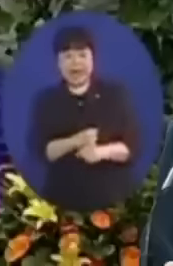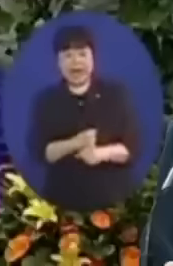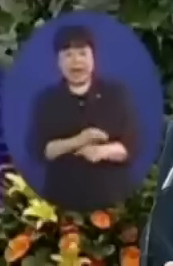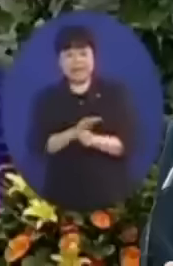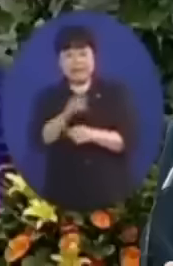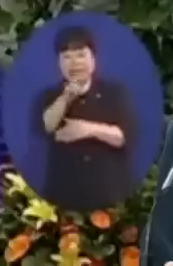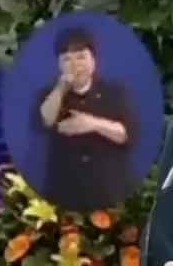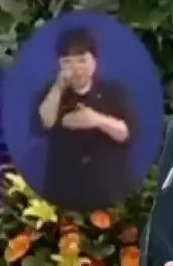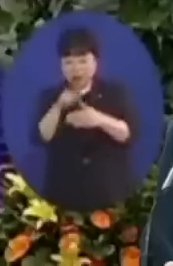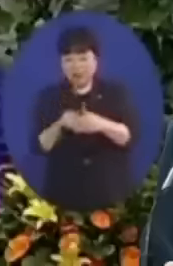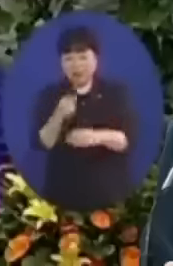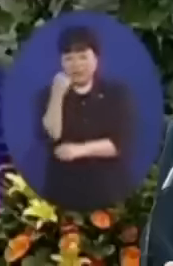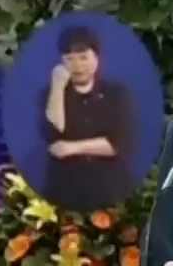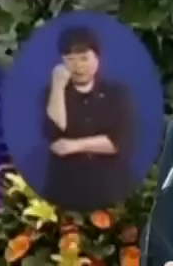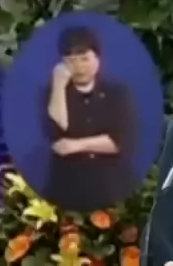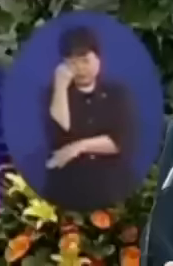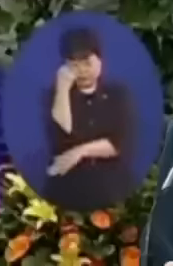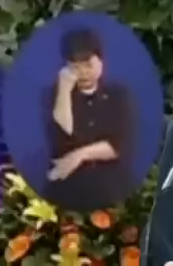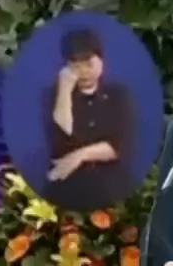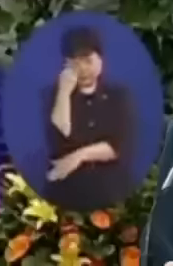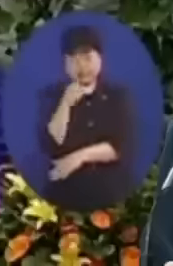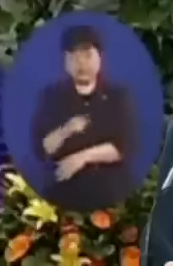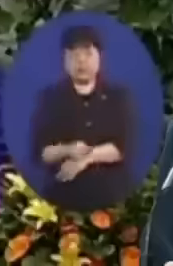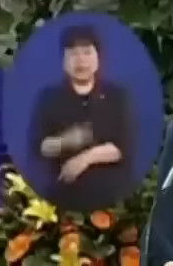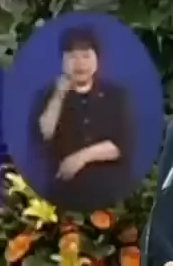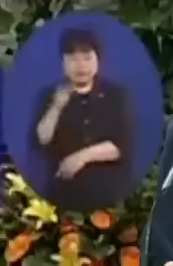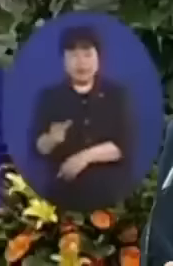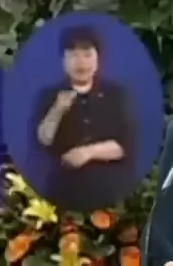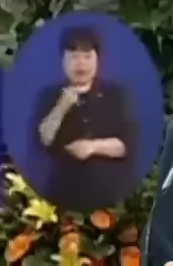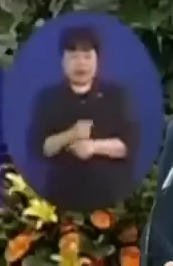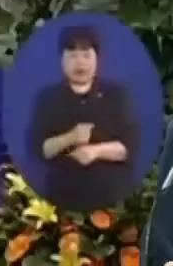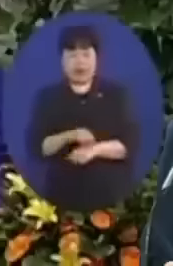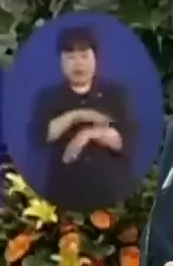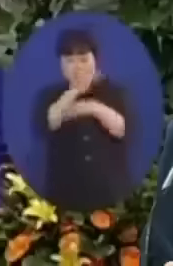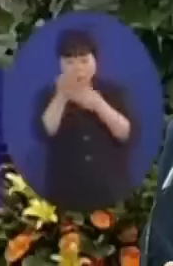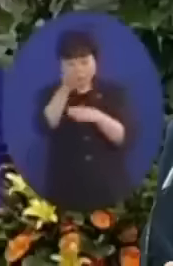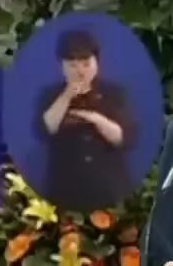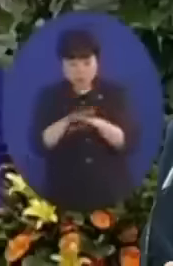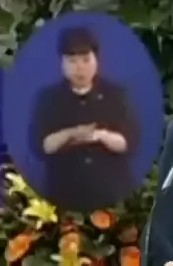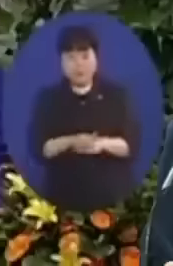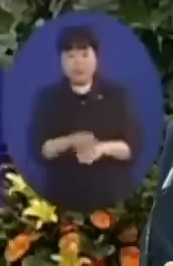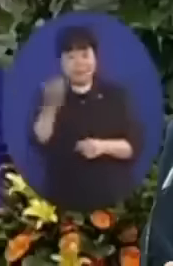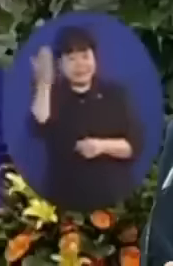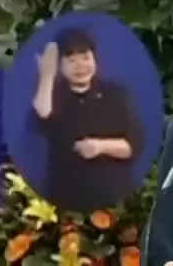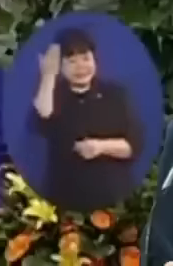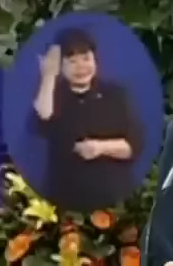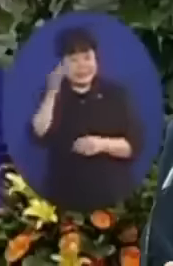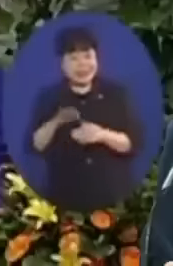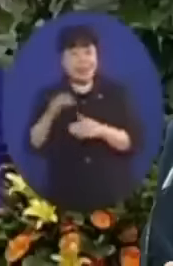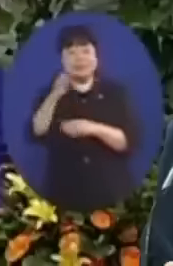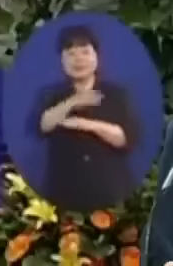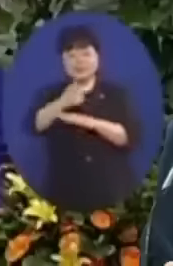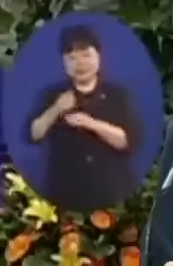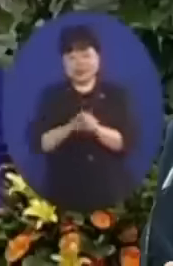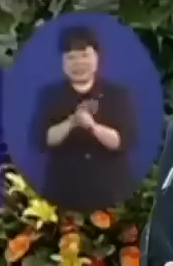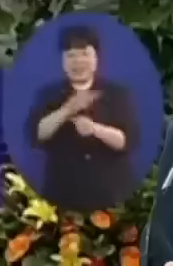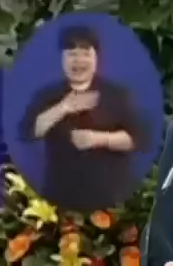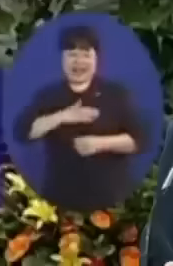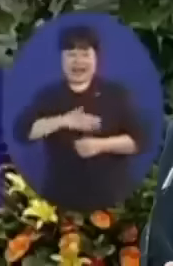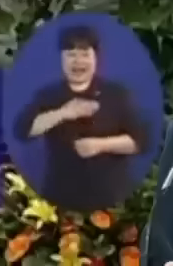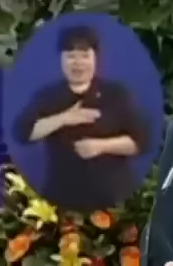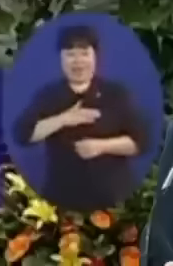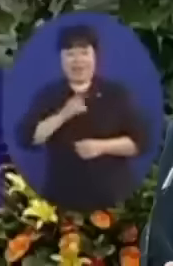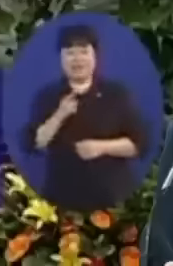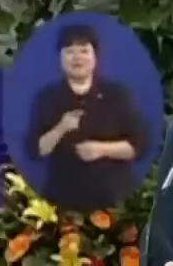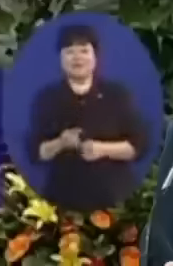사랑 가운데서 뿌리가 박히고 터가 굳어져서 너희 모든 성도와 함께 지식에 넘치는 그리스도의 사랑을 알고